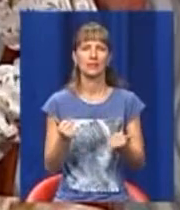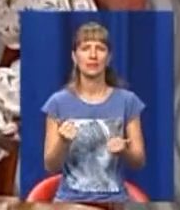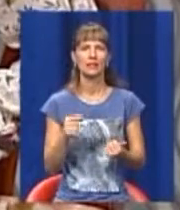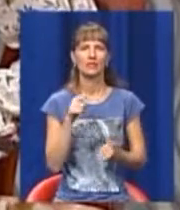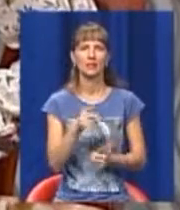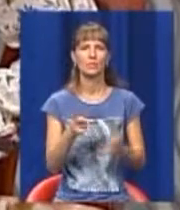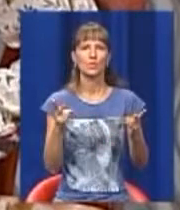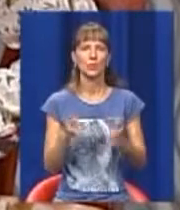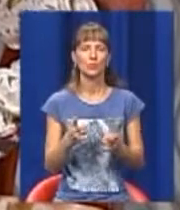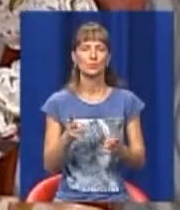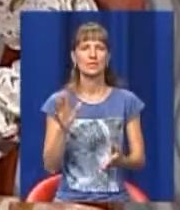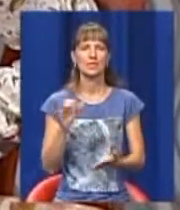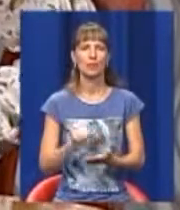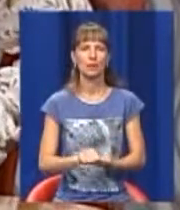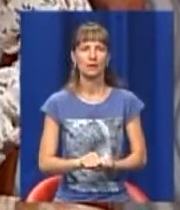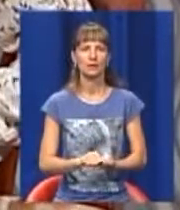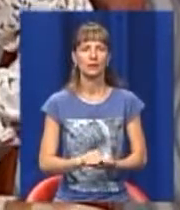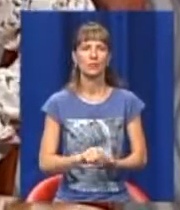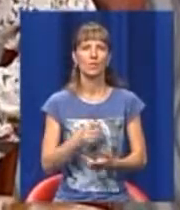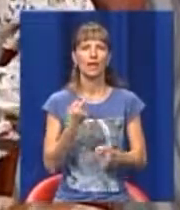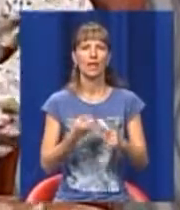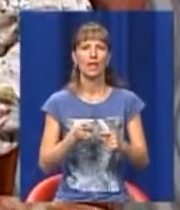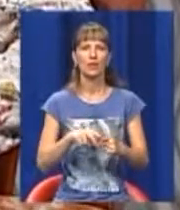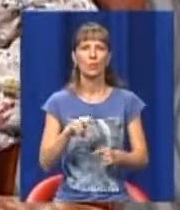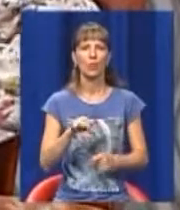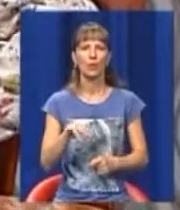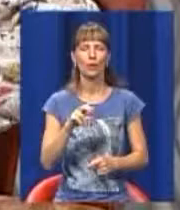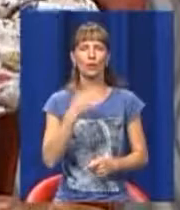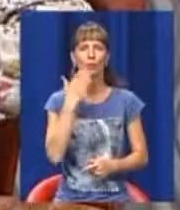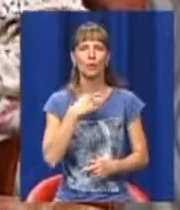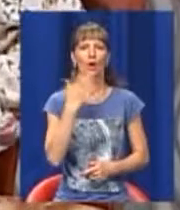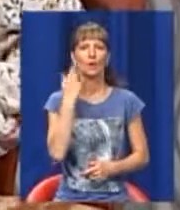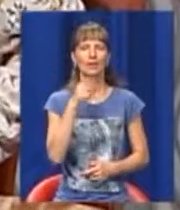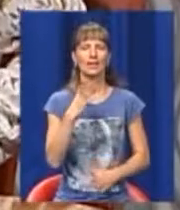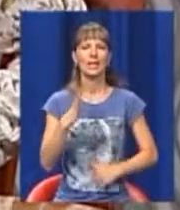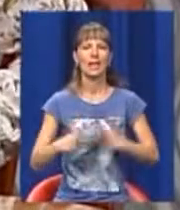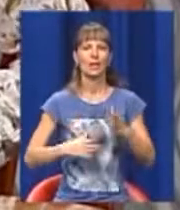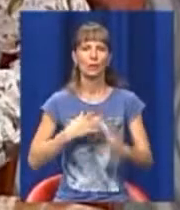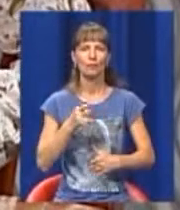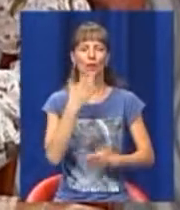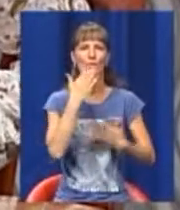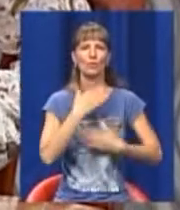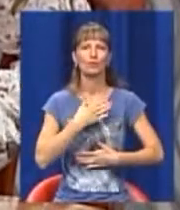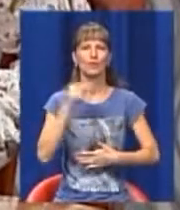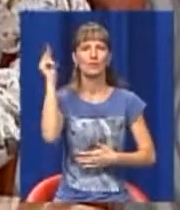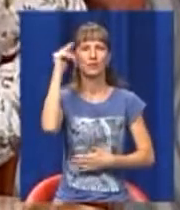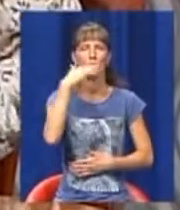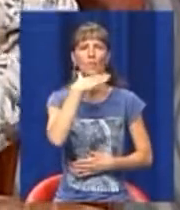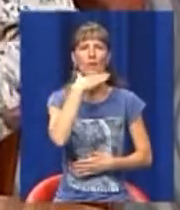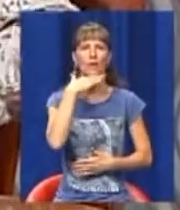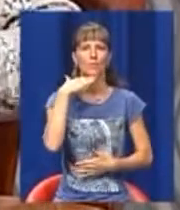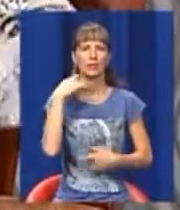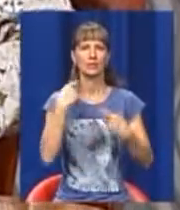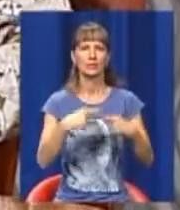ним потрібно займатися, тому що ця порода полюбляє, коли його тренують. Він полюбляє вивчати